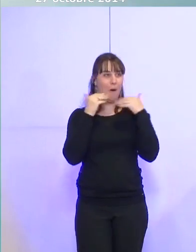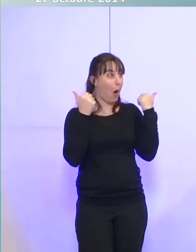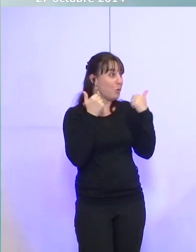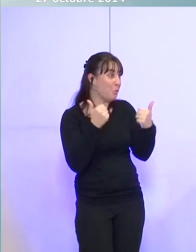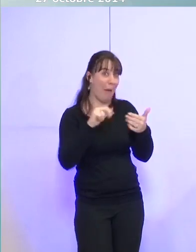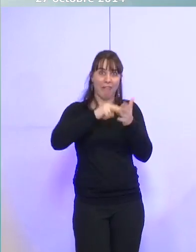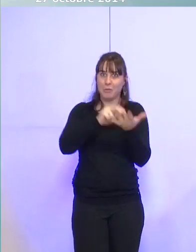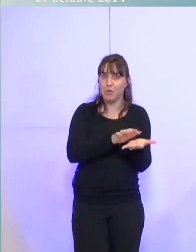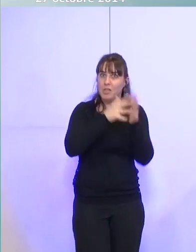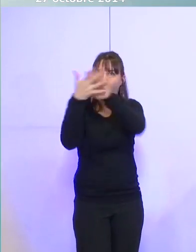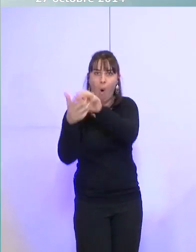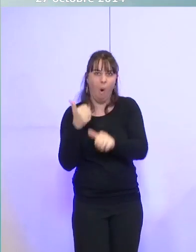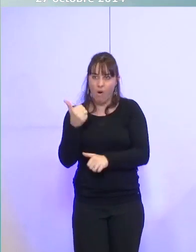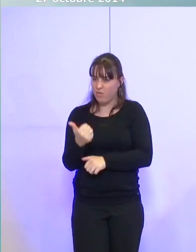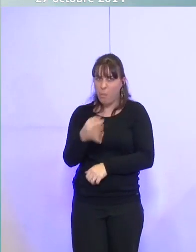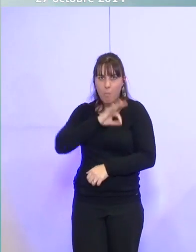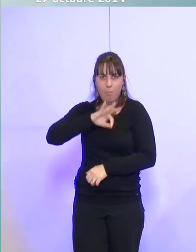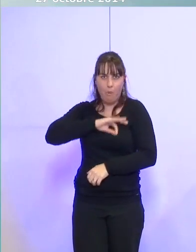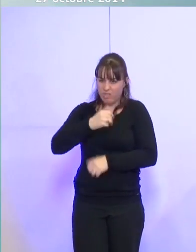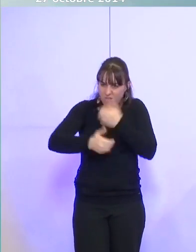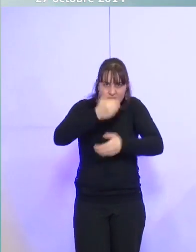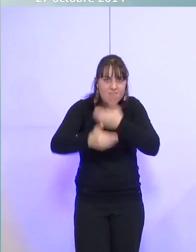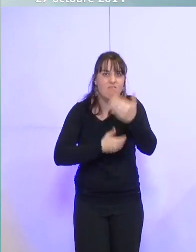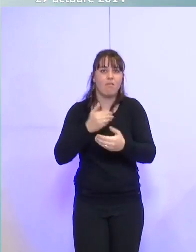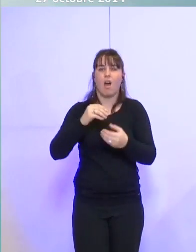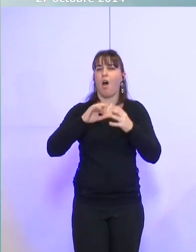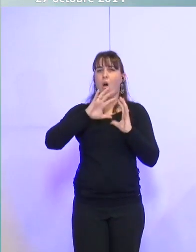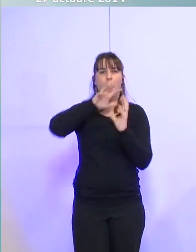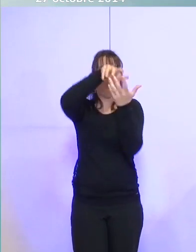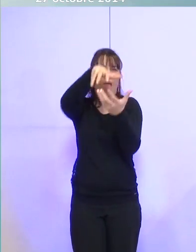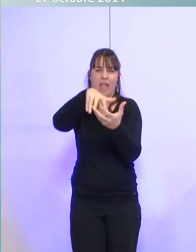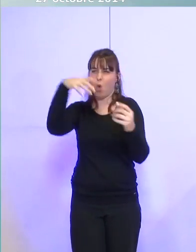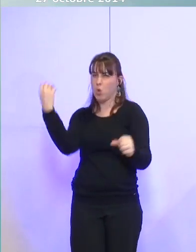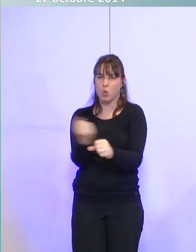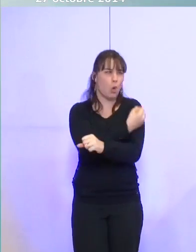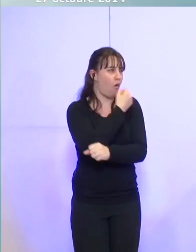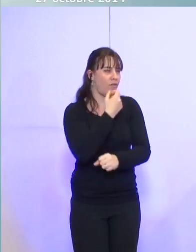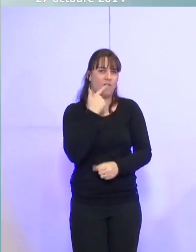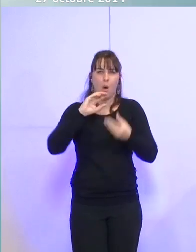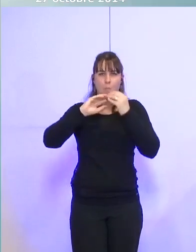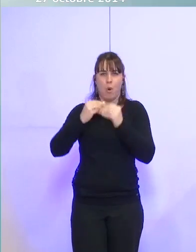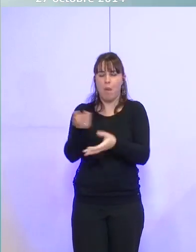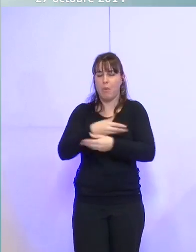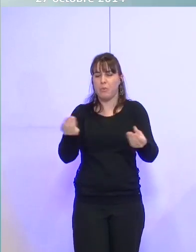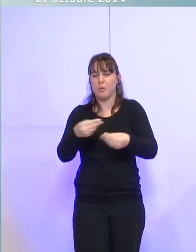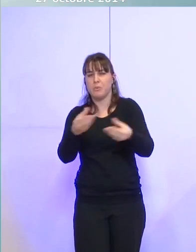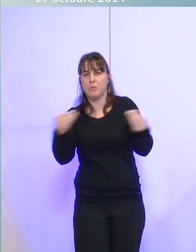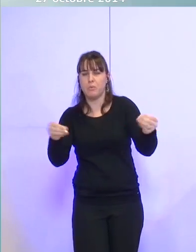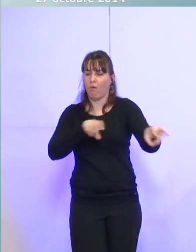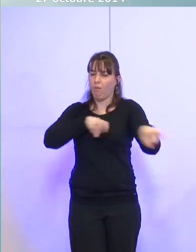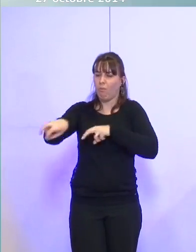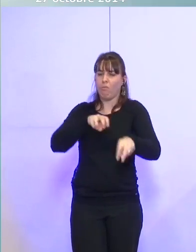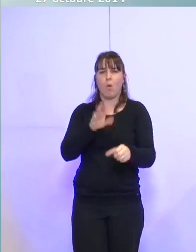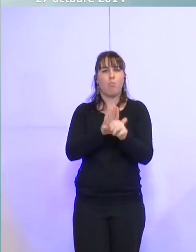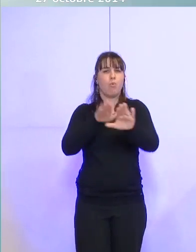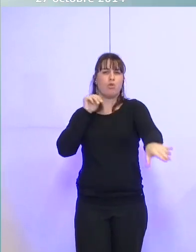progrès technique qui va sauver la planète et l'humanité en résolvant tous nos problèmes de mobilité, de bouchons,